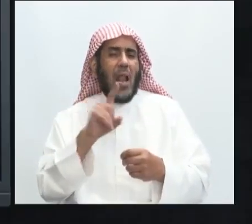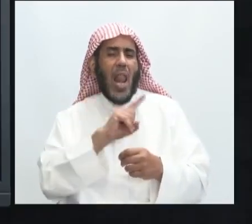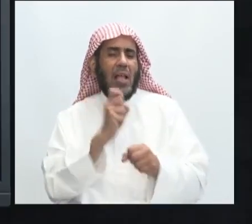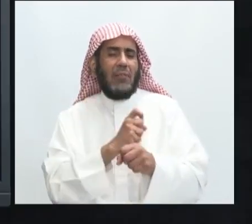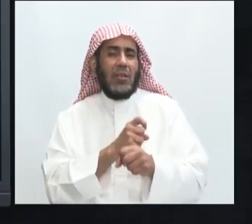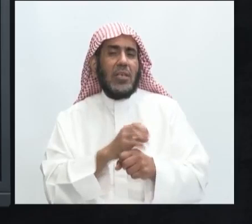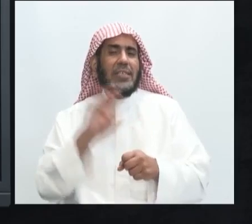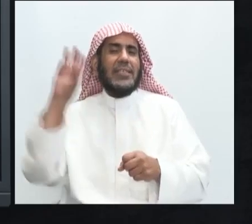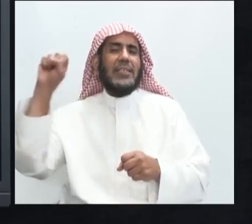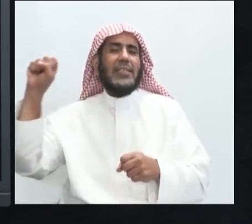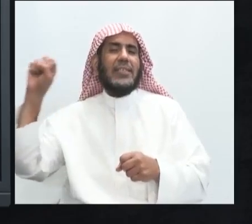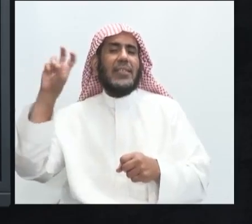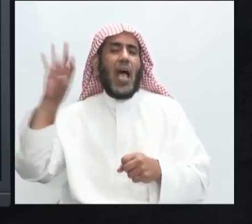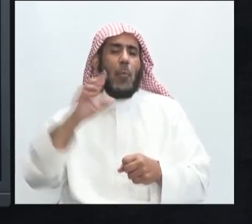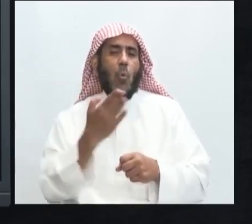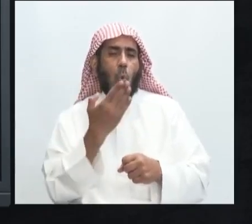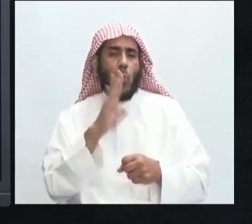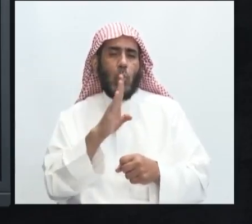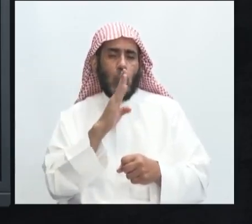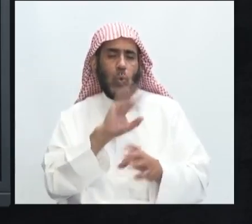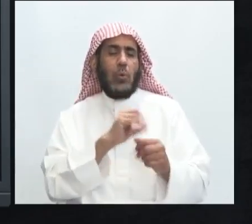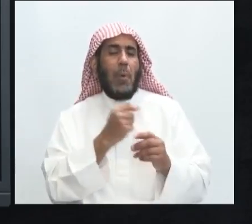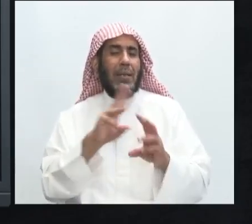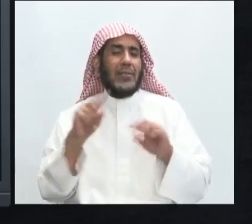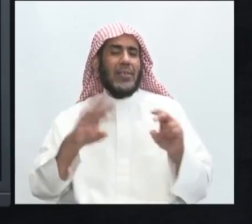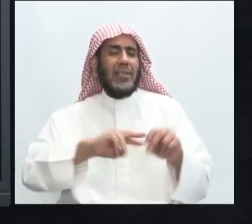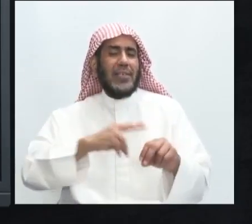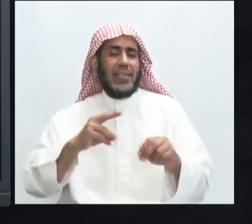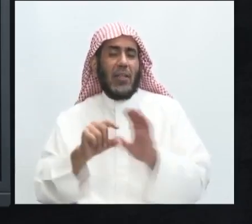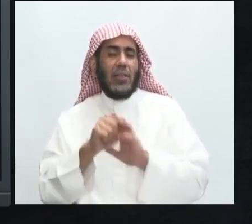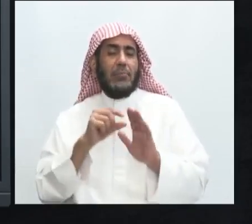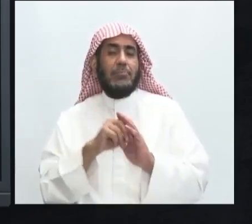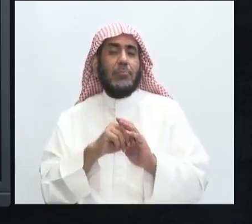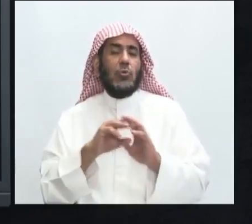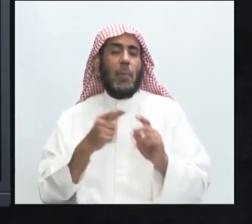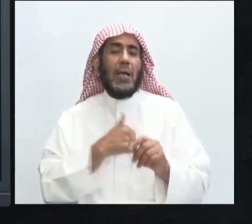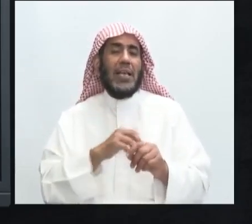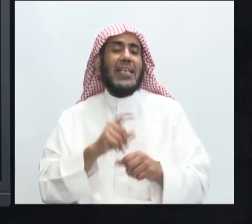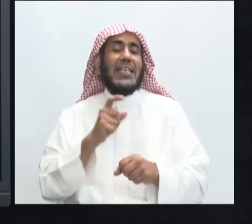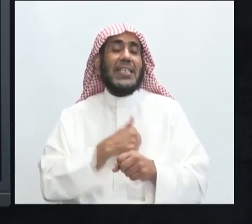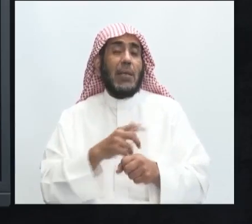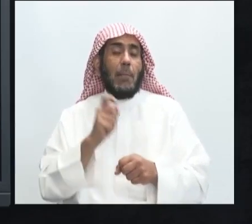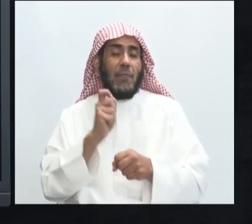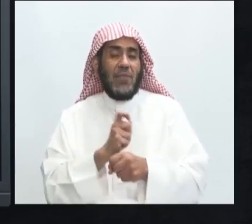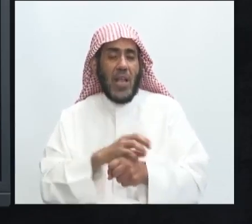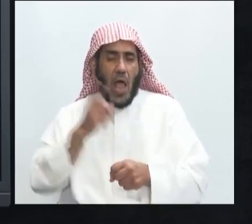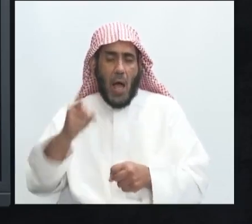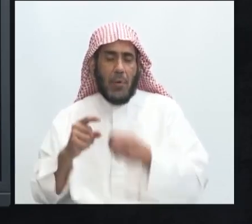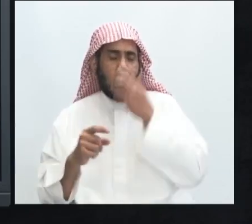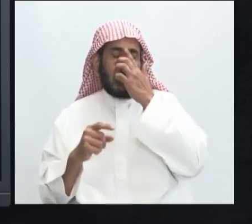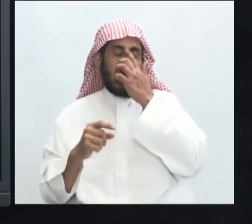تفعل ذلك وكذلك صح بمعنى اسكت وغيرها من الصيغه الثالثه التي هي تسمى اسم فعل الامر اسم فعل